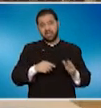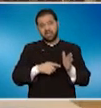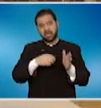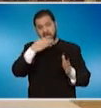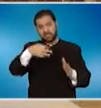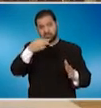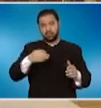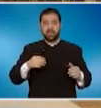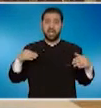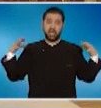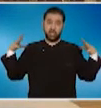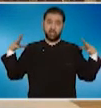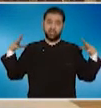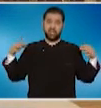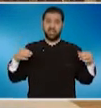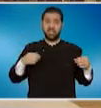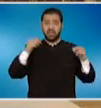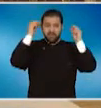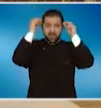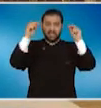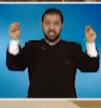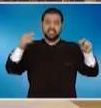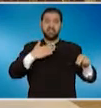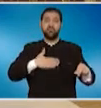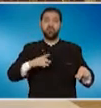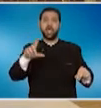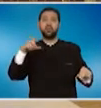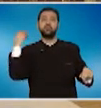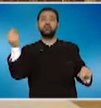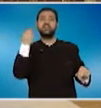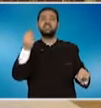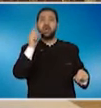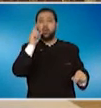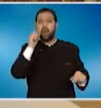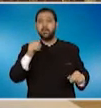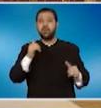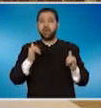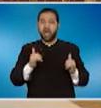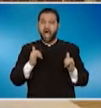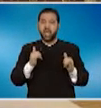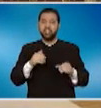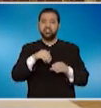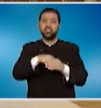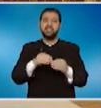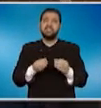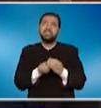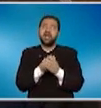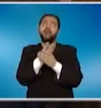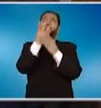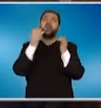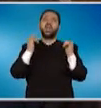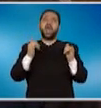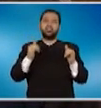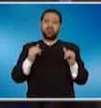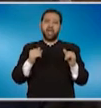de a vesti voia lui Dumnezeu oamenilor. Așadar, în cazul acesta al sărbătorii Bunei Vestiri, iată că